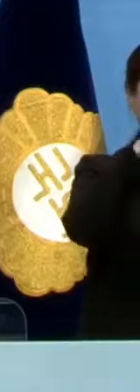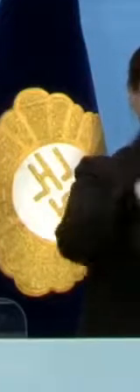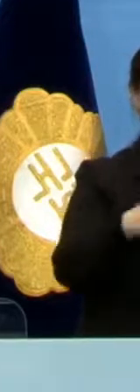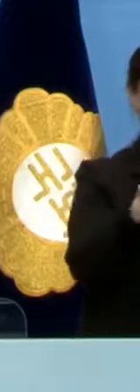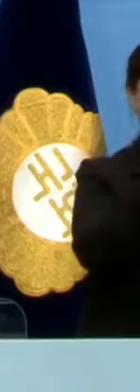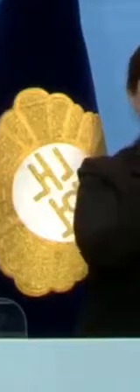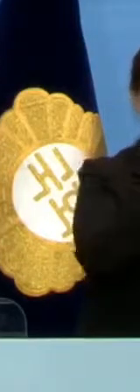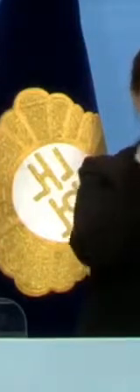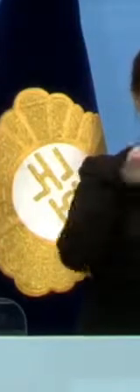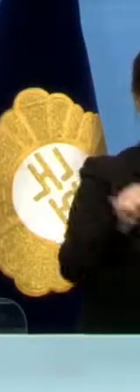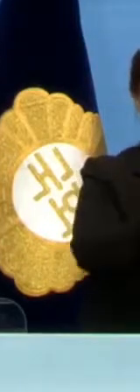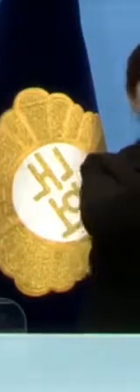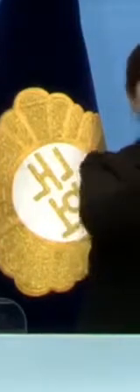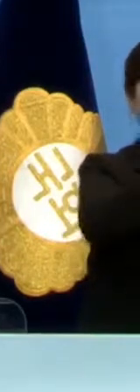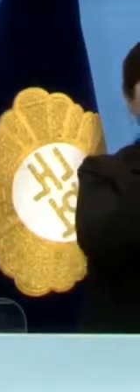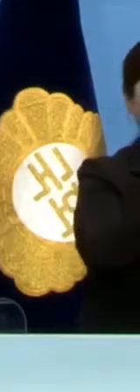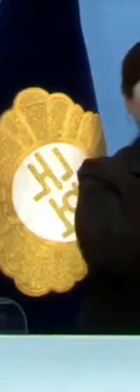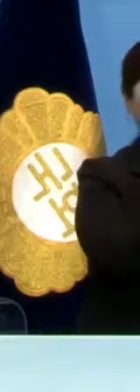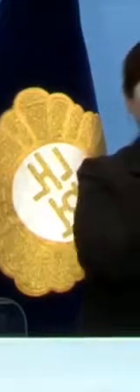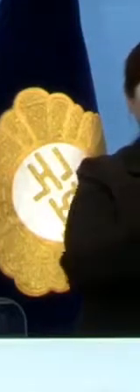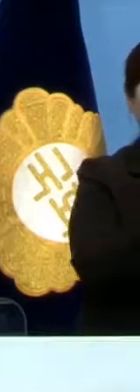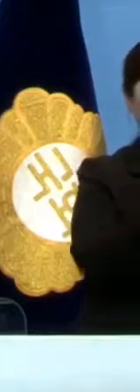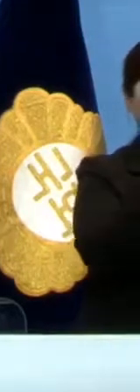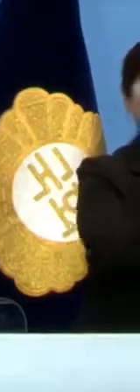가덕도 신공항 추진을 위한 특별법